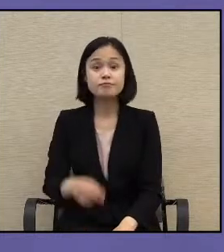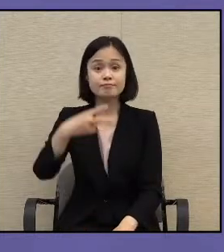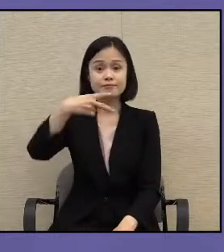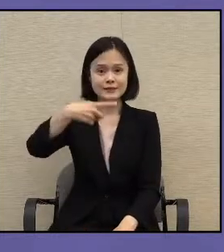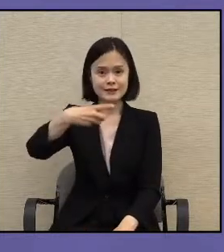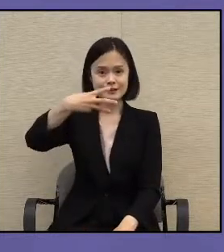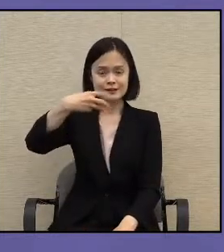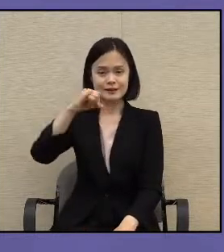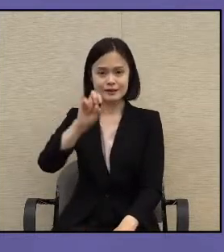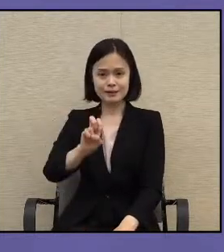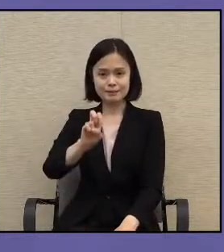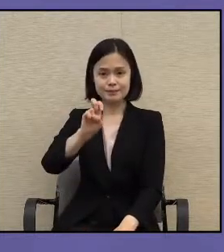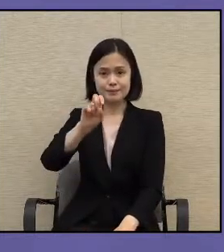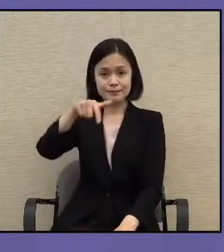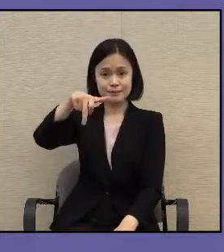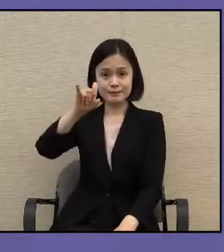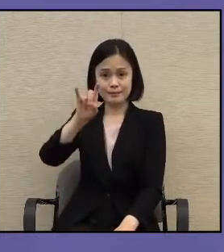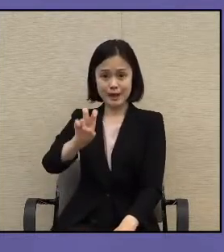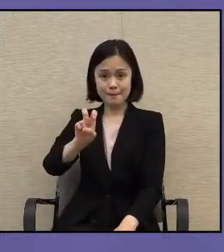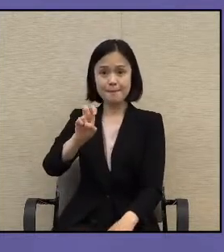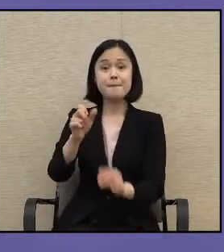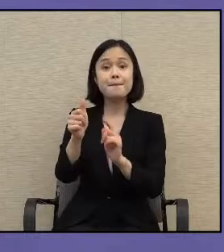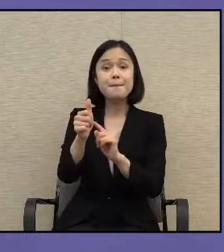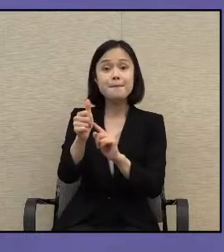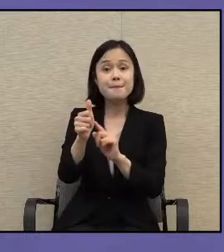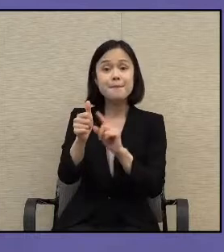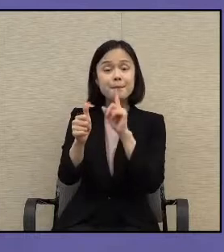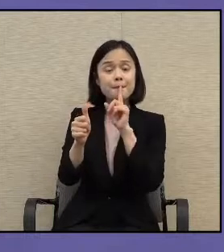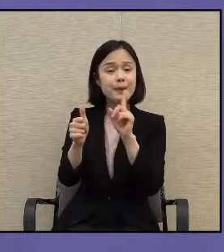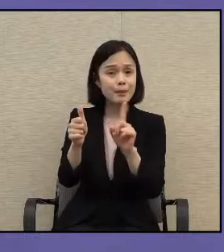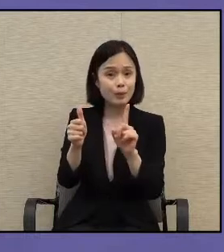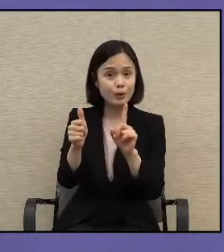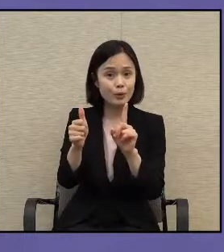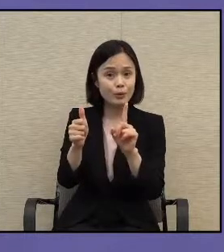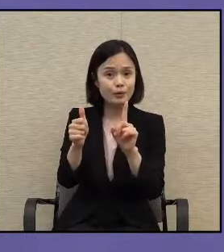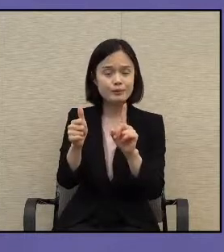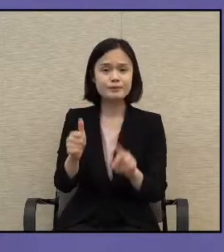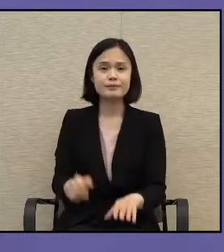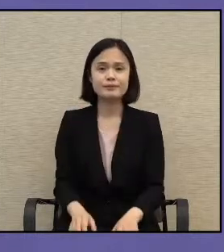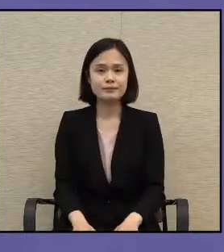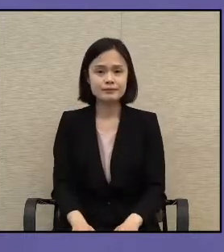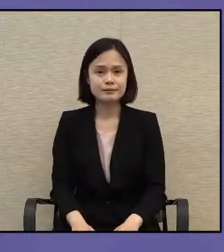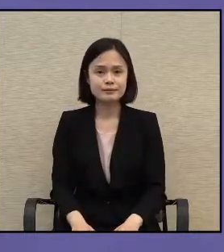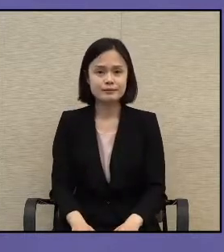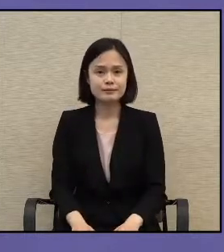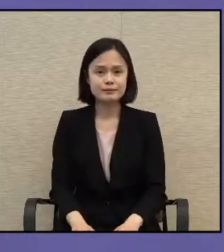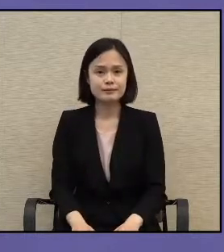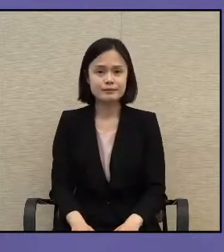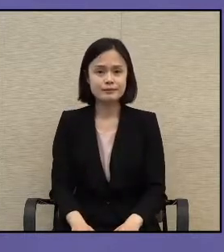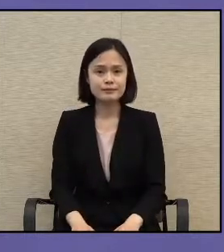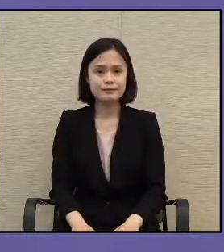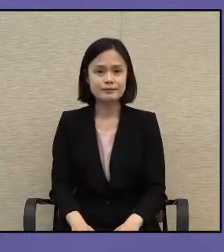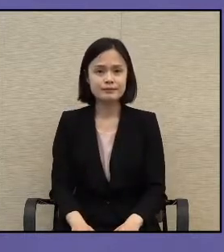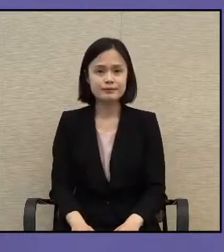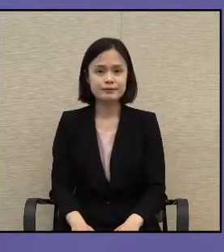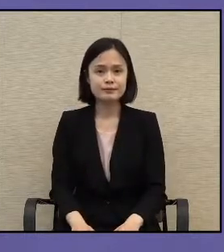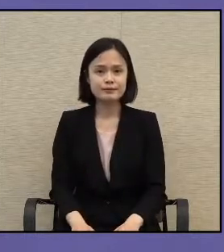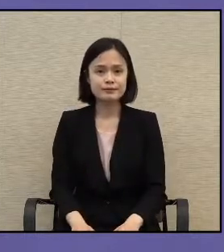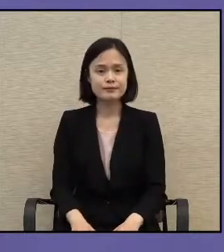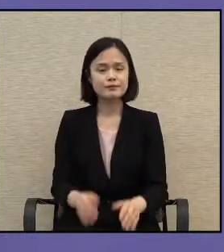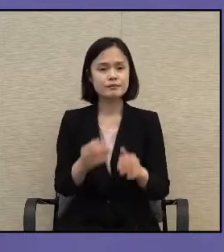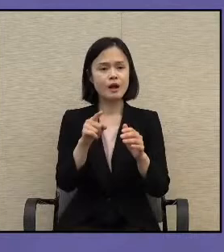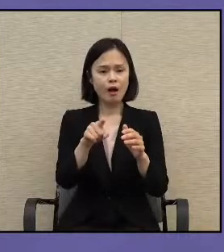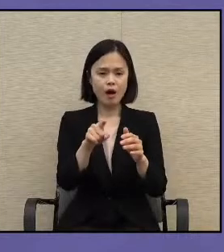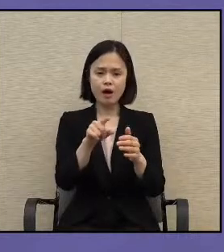이 굉장히 어떤 인터그레이션 되어 있는 정도라고 하는 것들이 그게 이혼자일